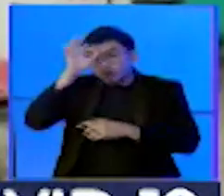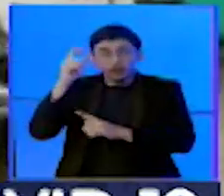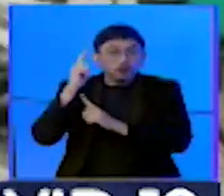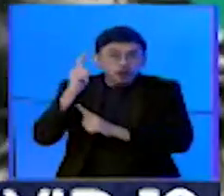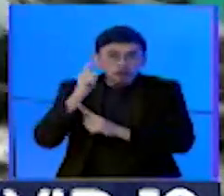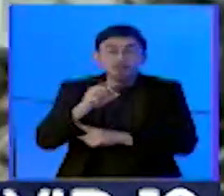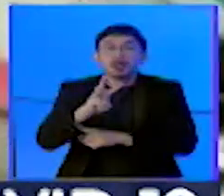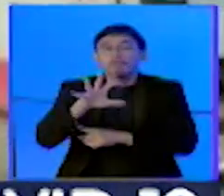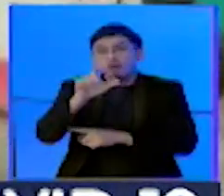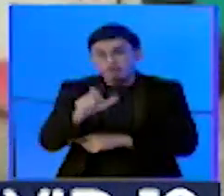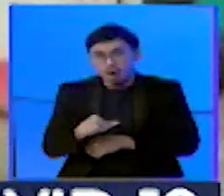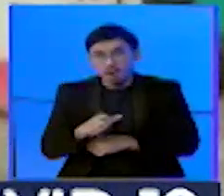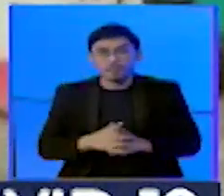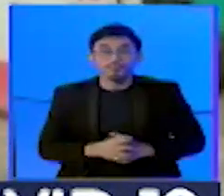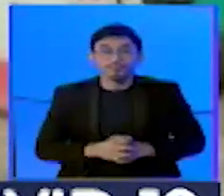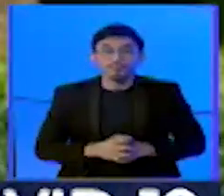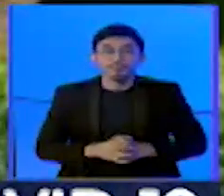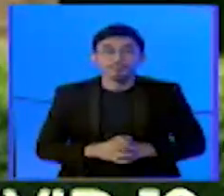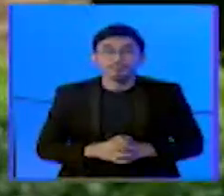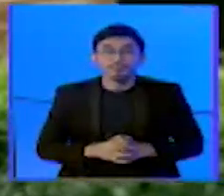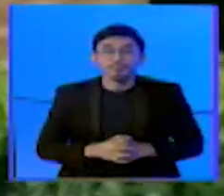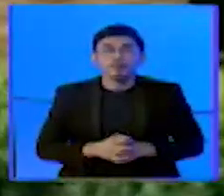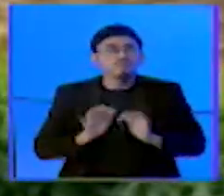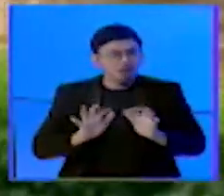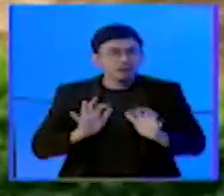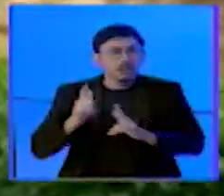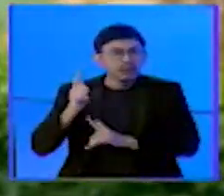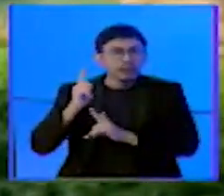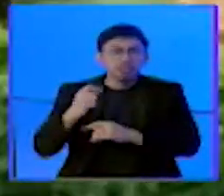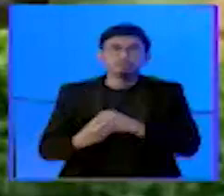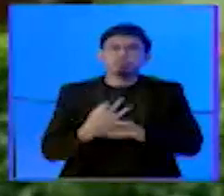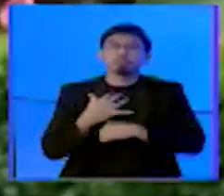personil. Atas banyaknya anggota TNI yang positif COVID-19, Menteri